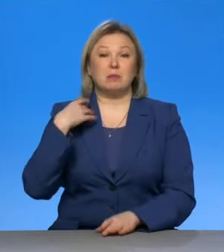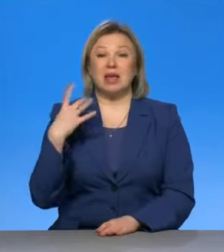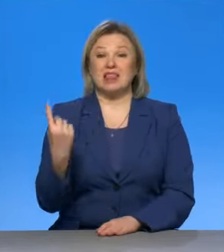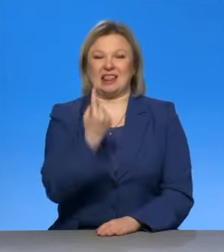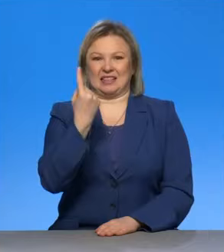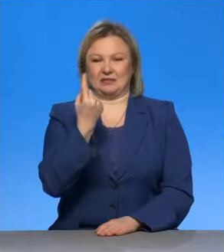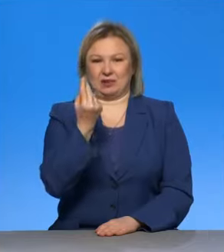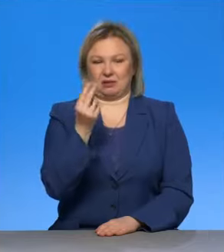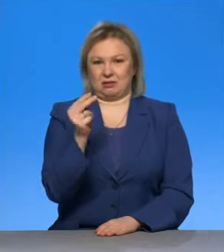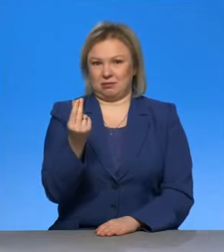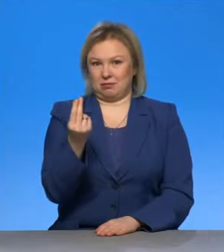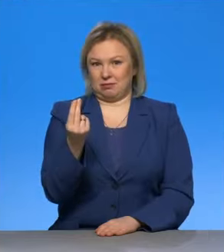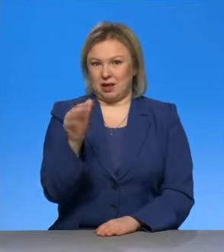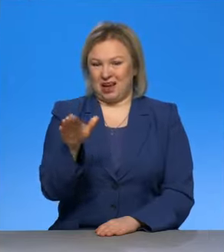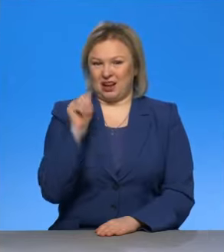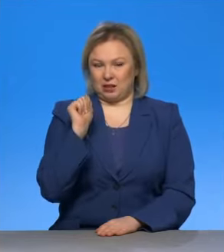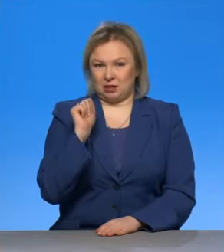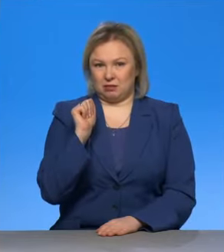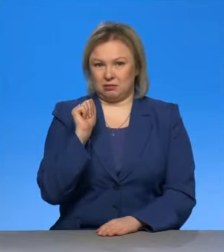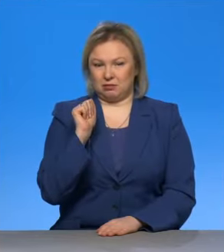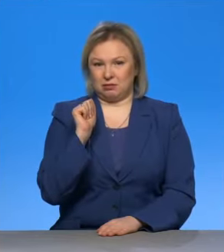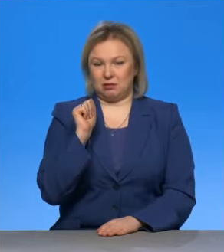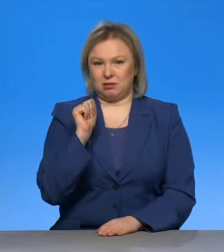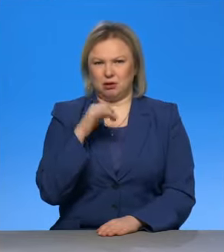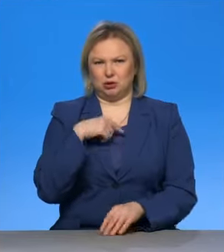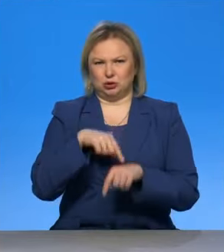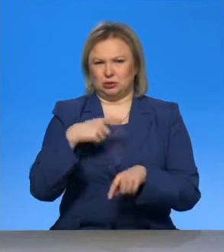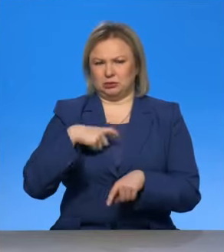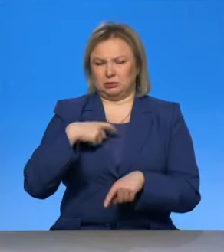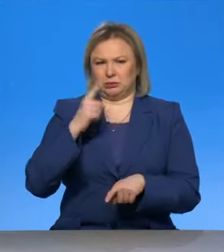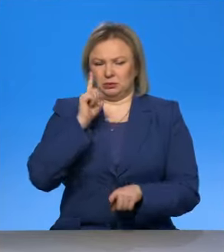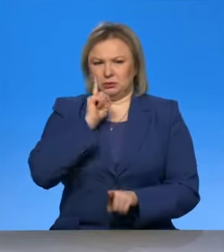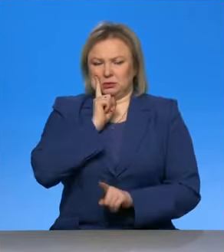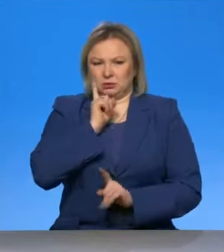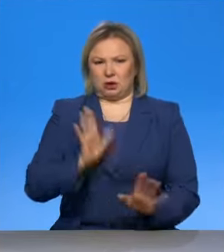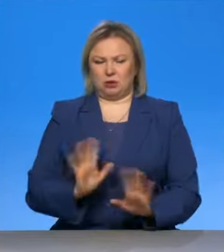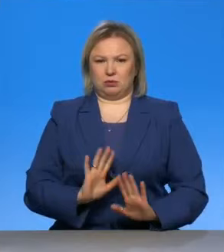взял в жизни. Просто чувствую себя неуютно из-за того, что...